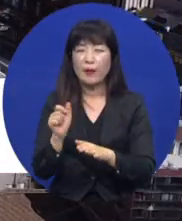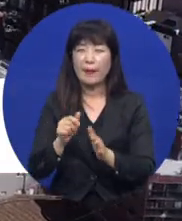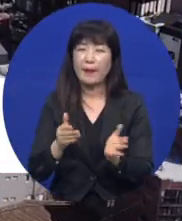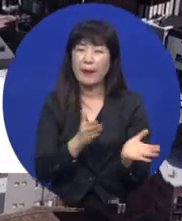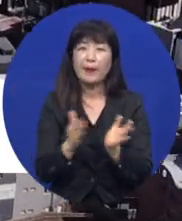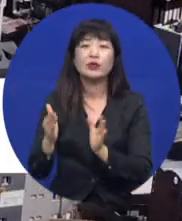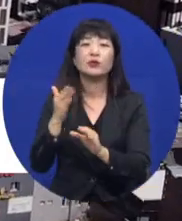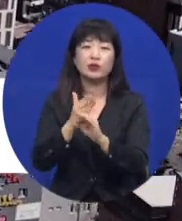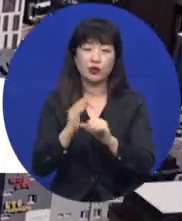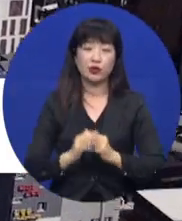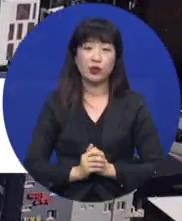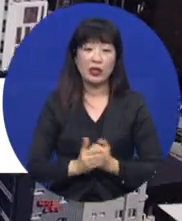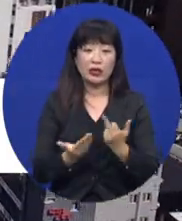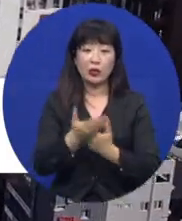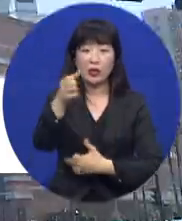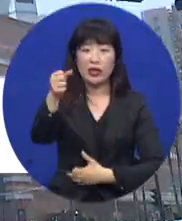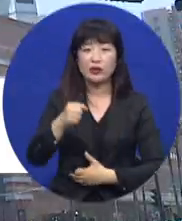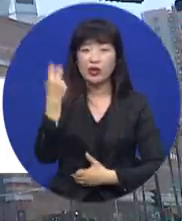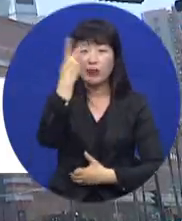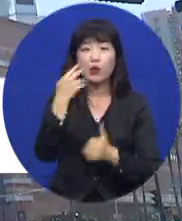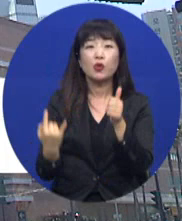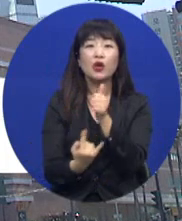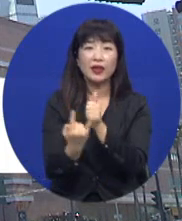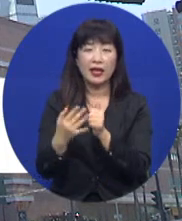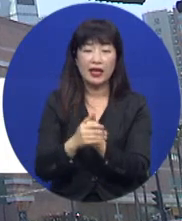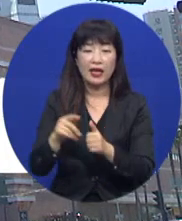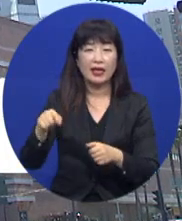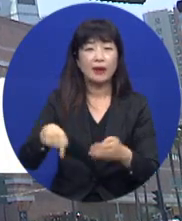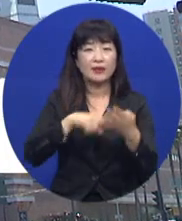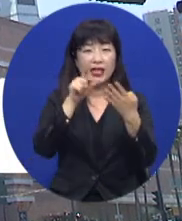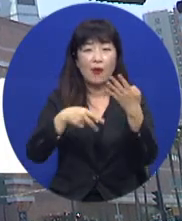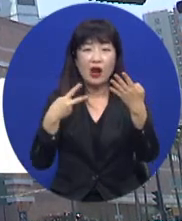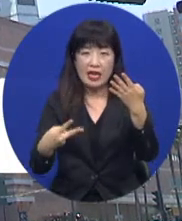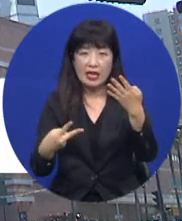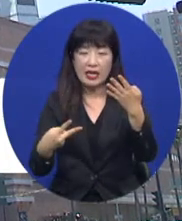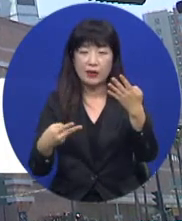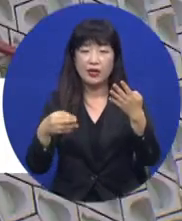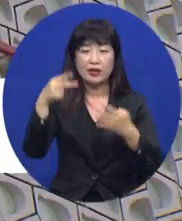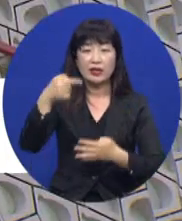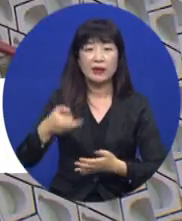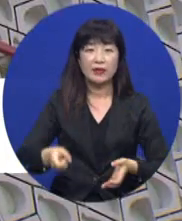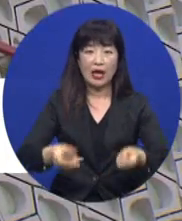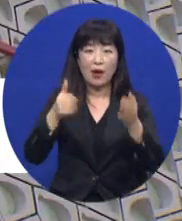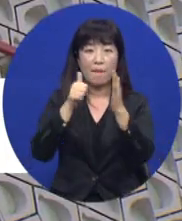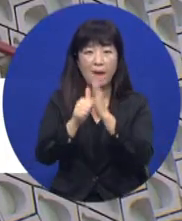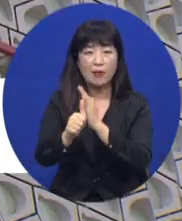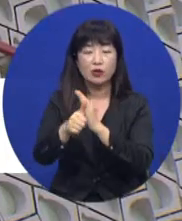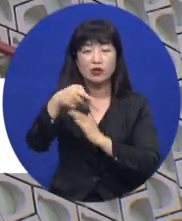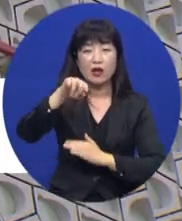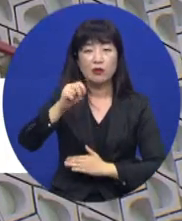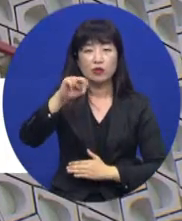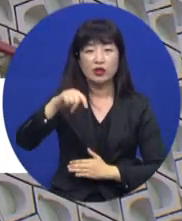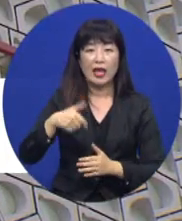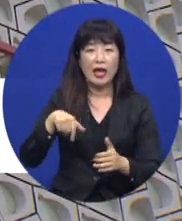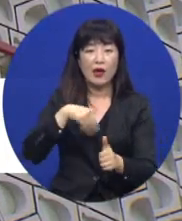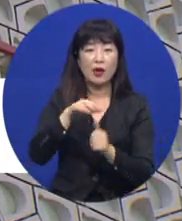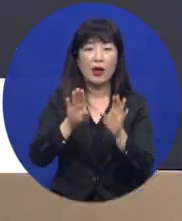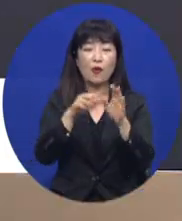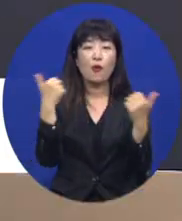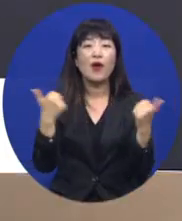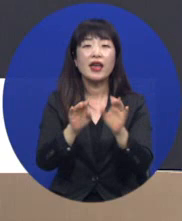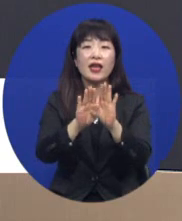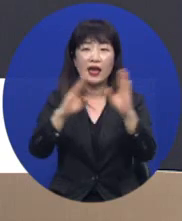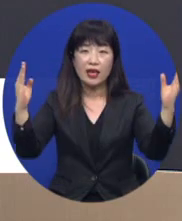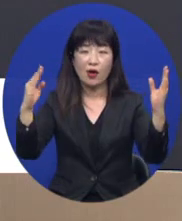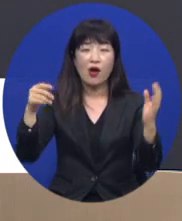있습니다 제주도 카지노 감독 위원회 는 다음 달 2일 드림타워 를 방문한 뒤 설문대 여성 문화 센터에서 회의를 열어